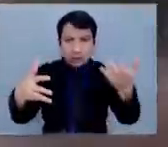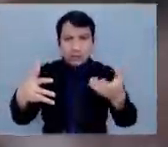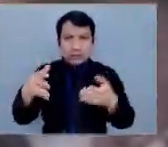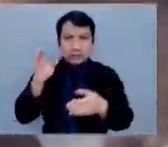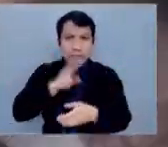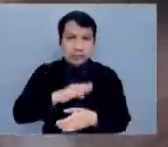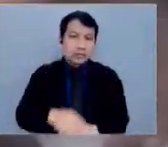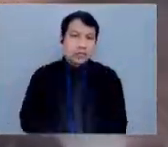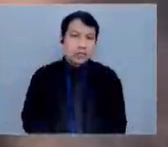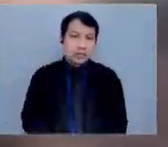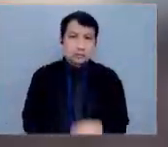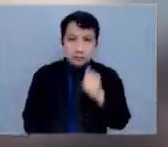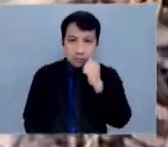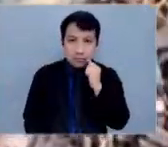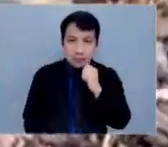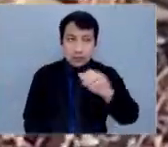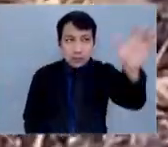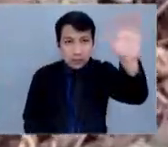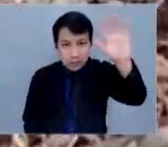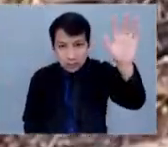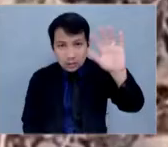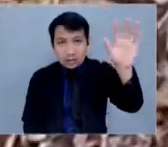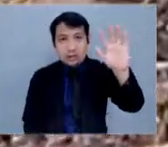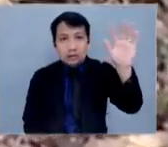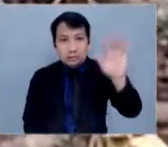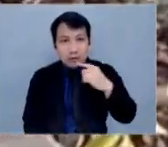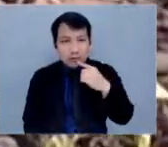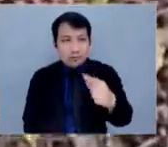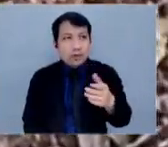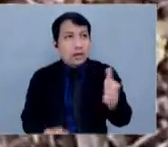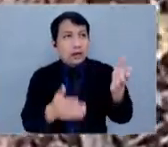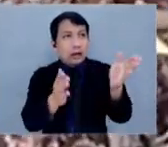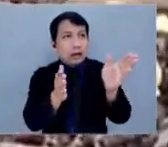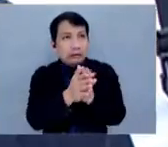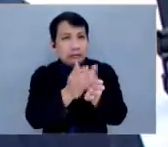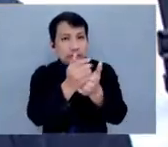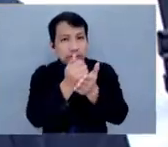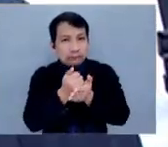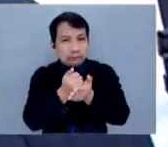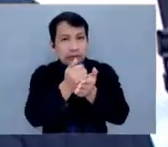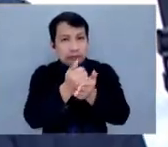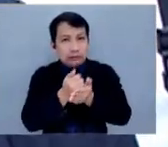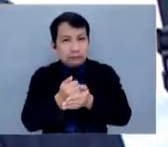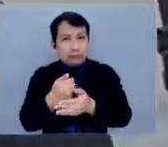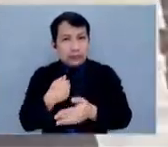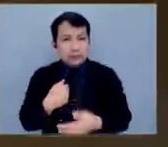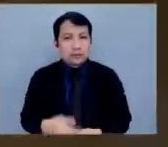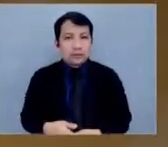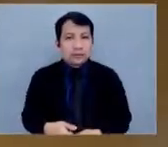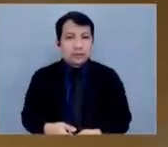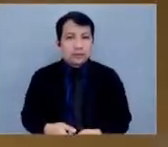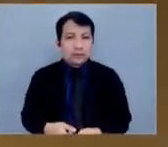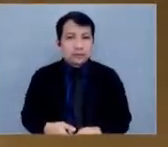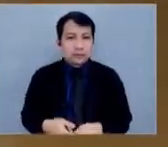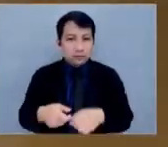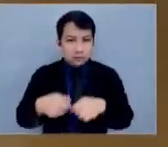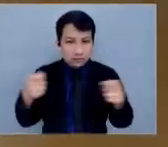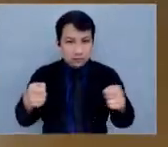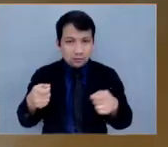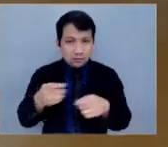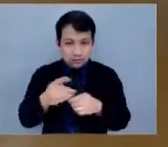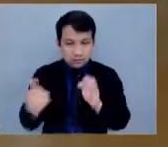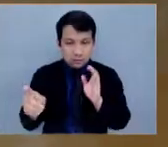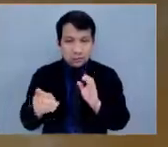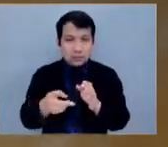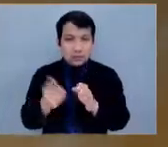yung babae, kumaway pa, parang humingi po na sa klolo na tulong. Binold cutter pa yung mga pinto.